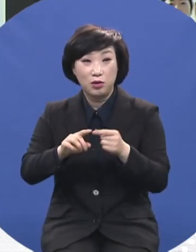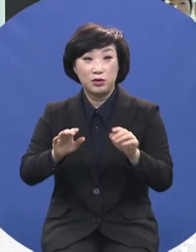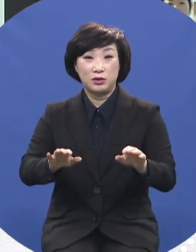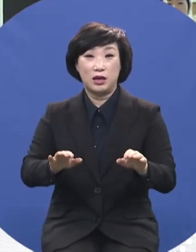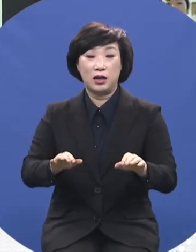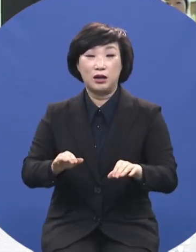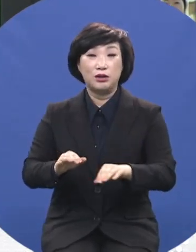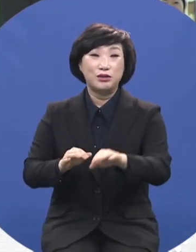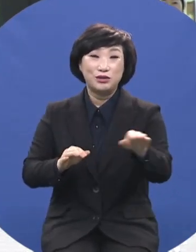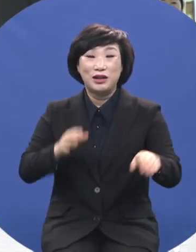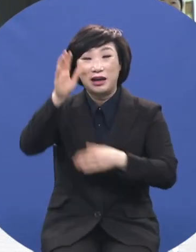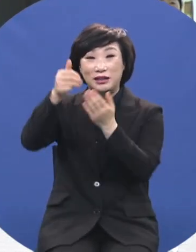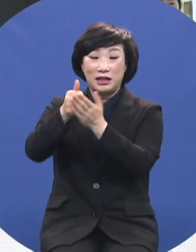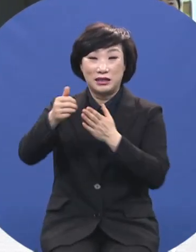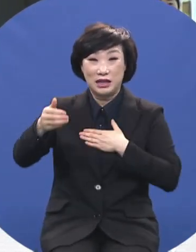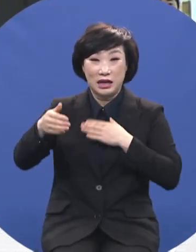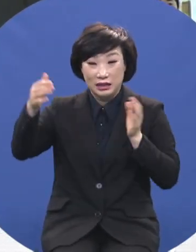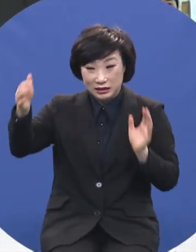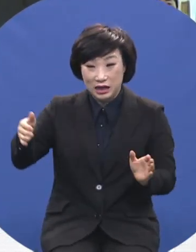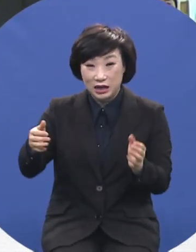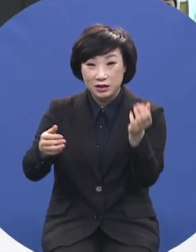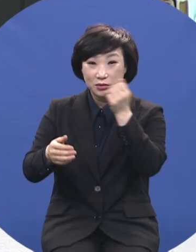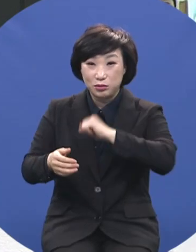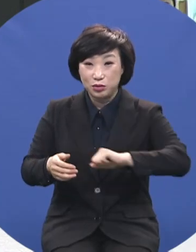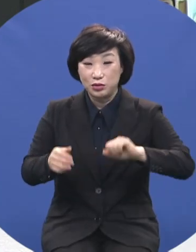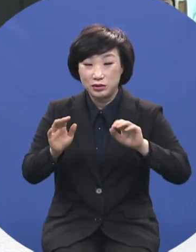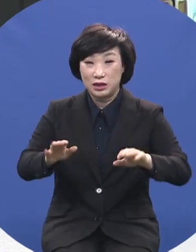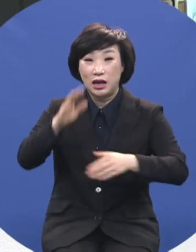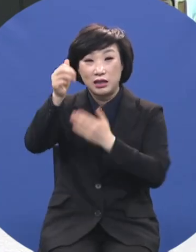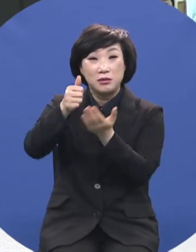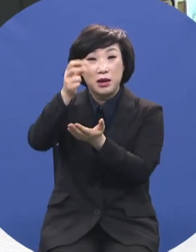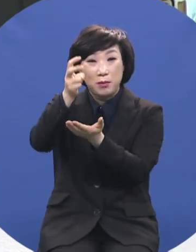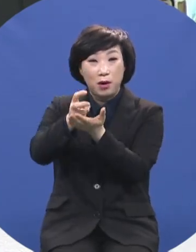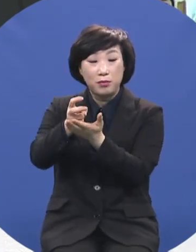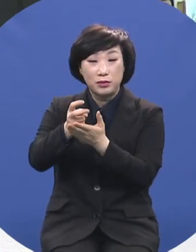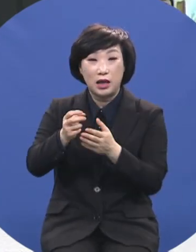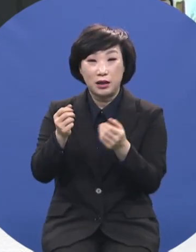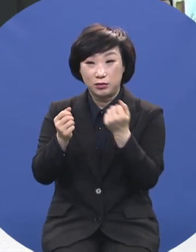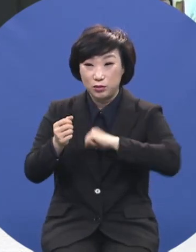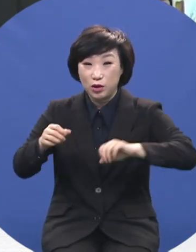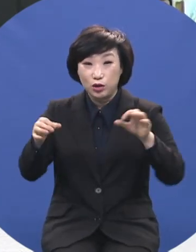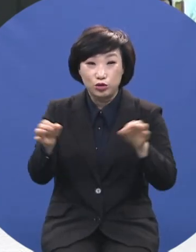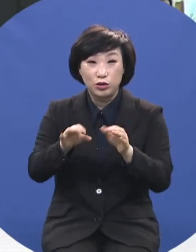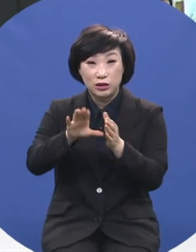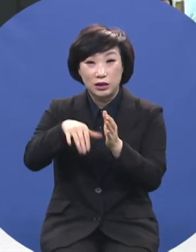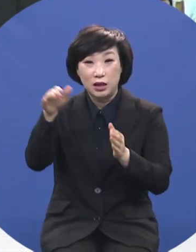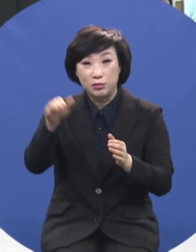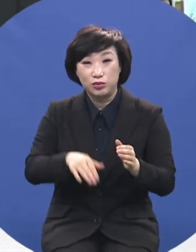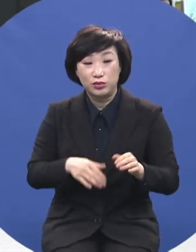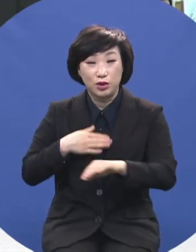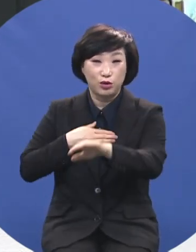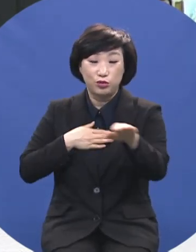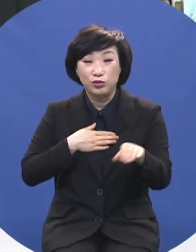벌써 하나님과 나와 불순종으로 하나님의 법을 내가 깨트는 순간부터 그 법 안에 있는